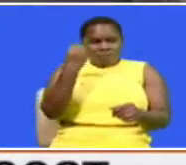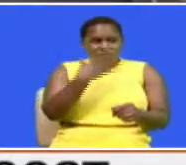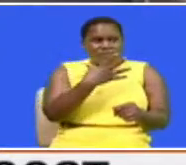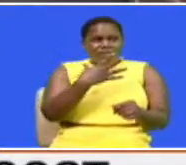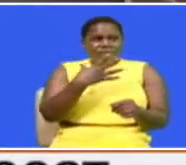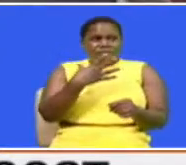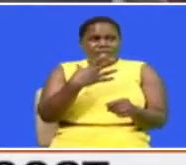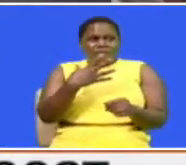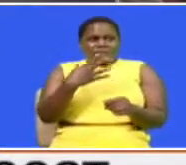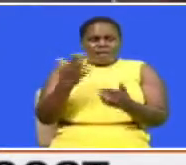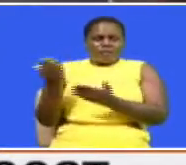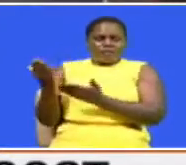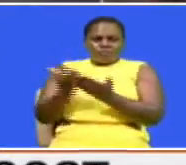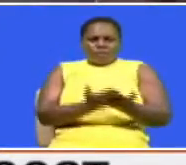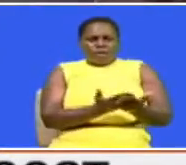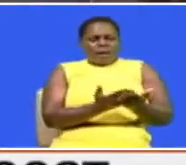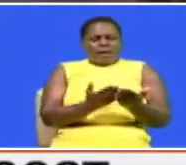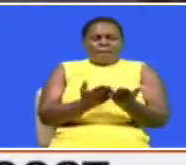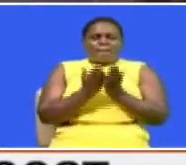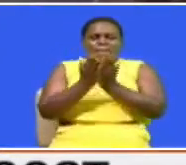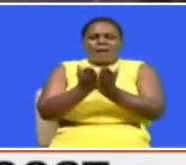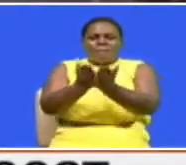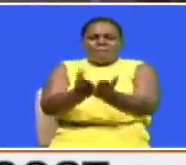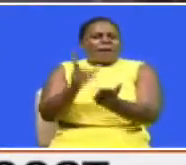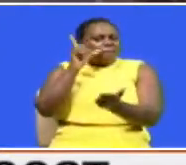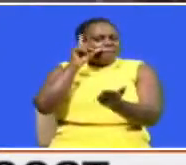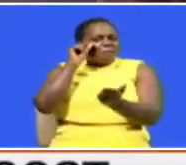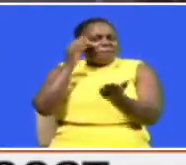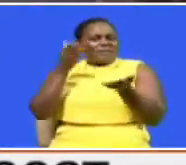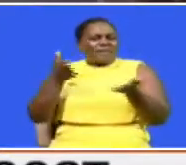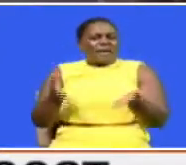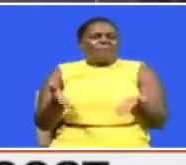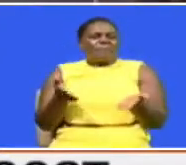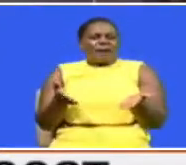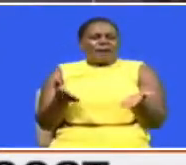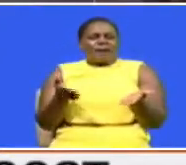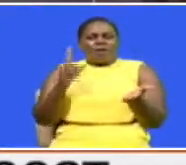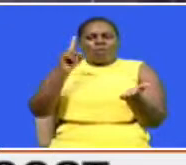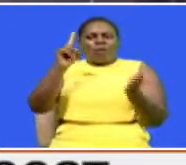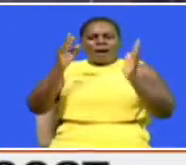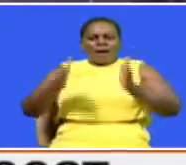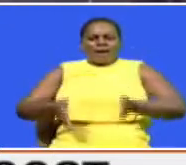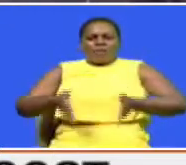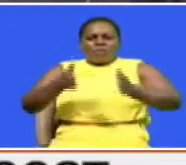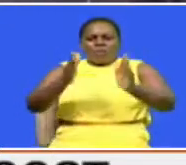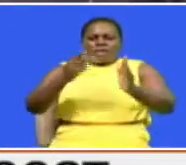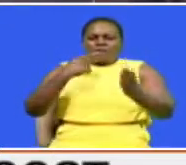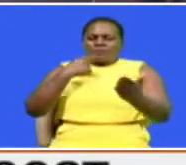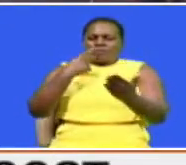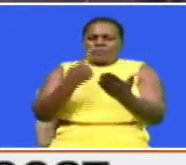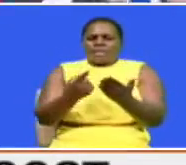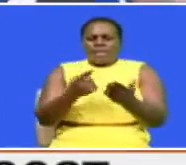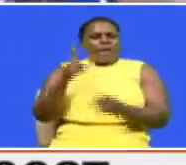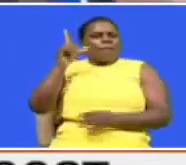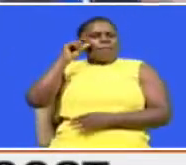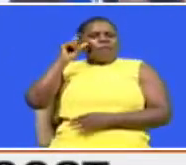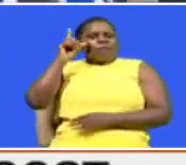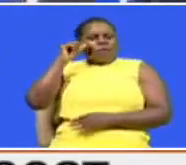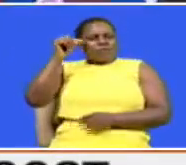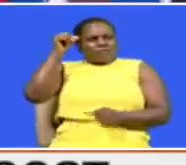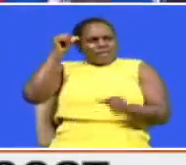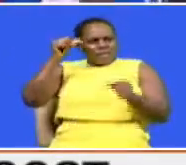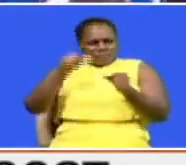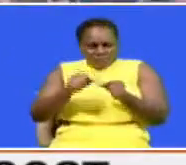Kupokea meli hii hapa Mombasa ni njia moja ya kusema kwamba Mombasa